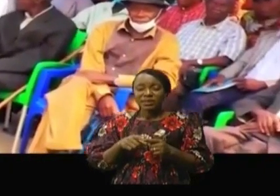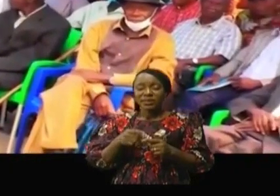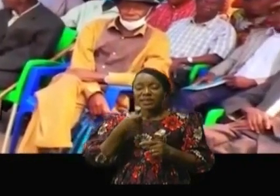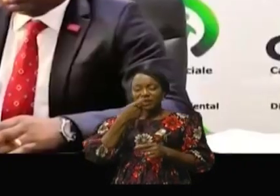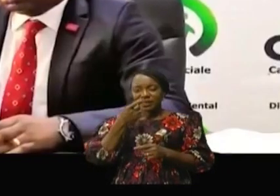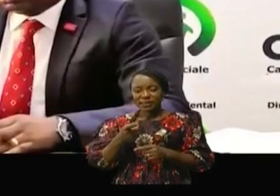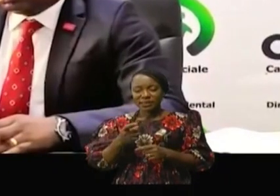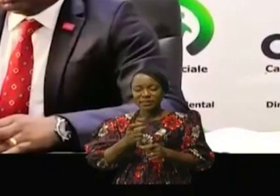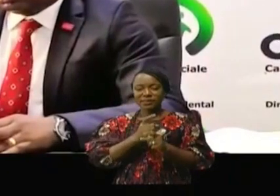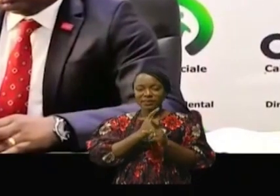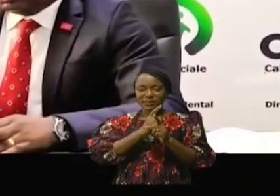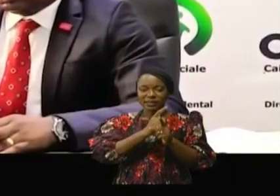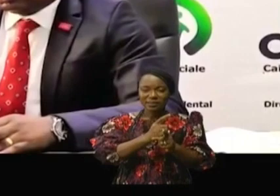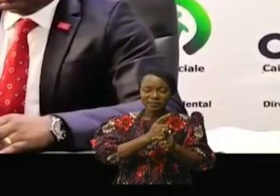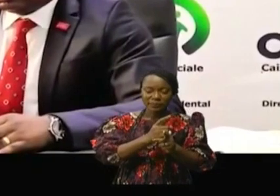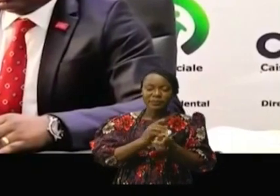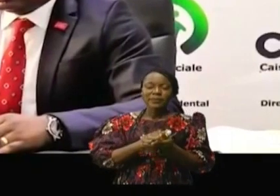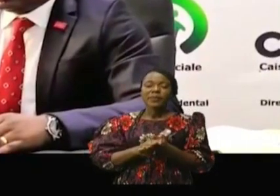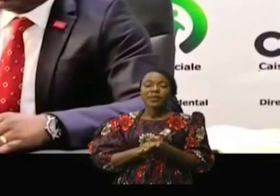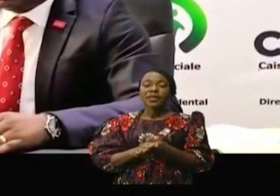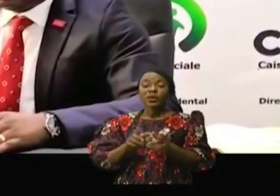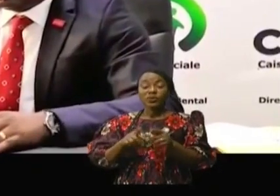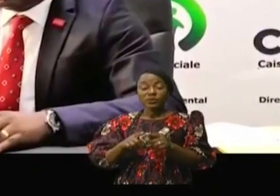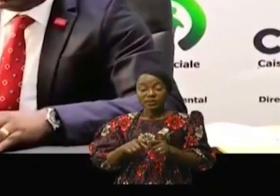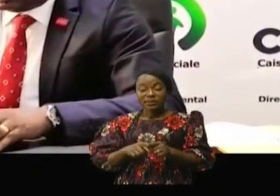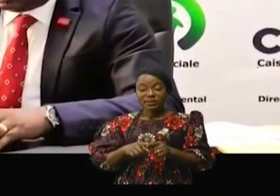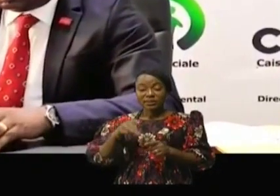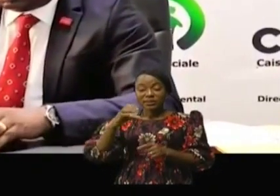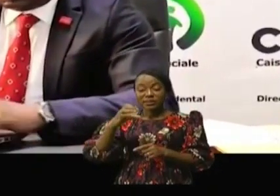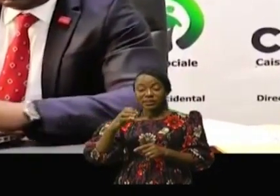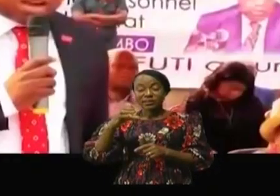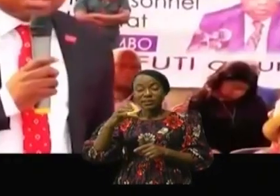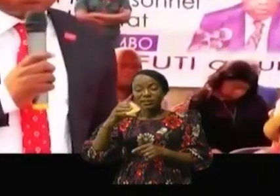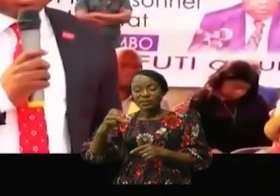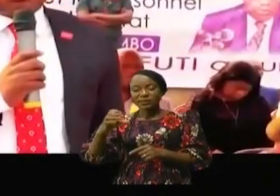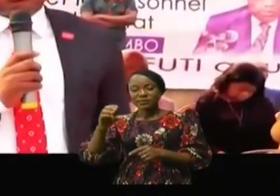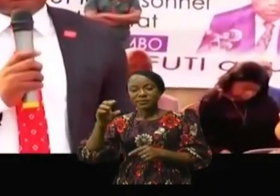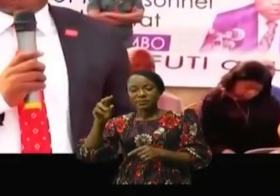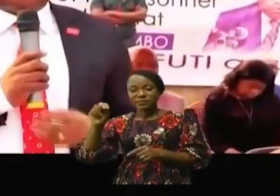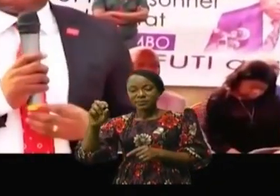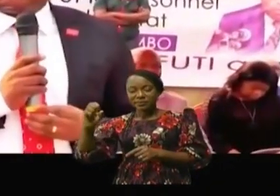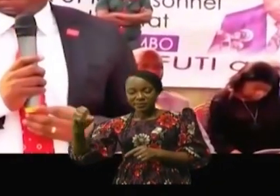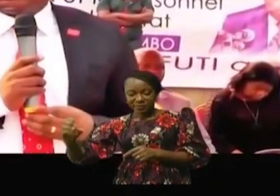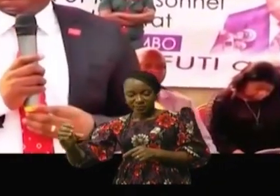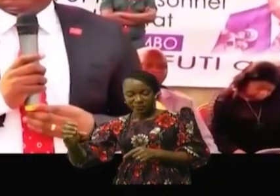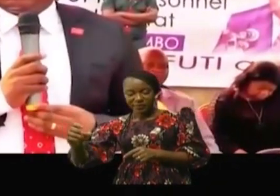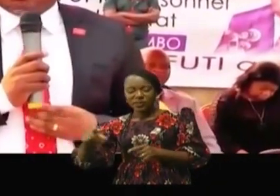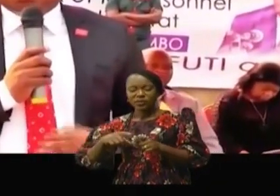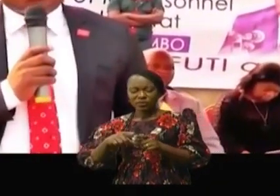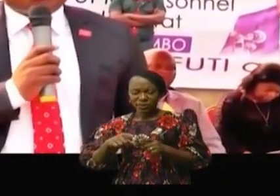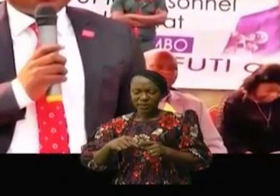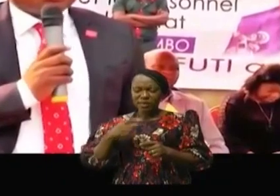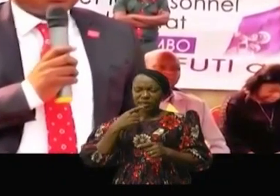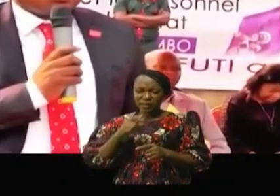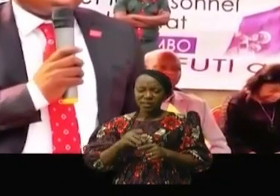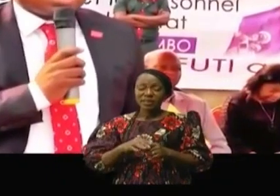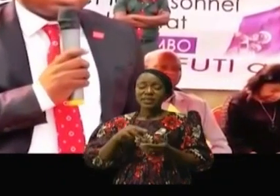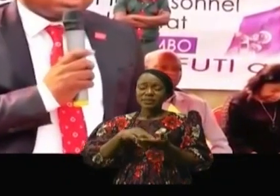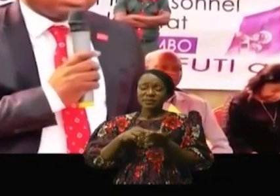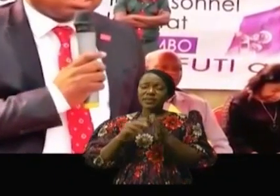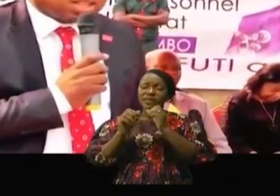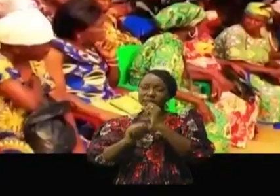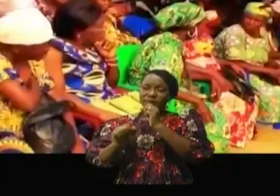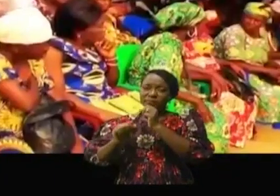de sécurité sociale, CNSES en sigle, M. Dieudonné Nkishi Kazadi, a précisé que cette campagne